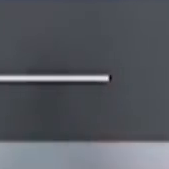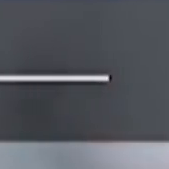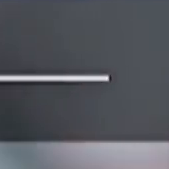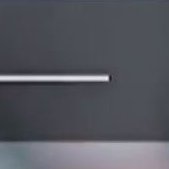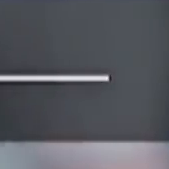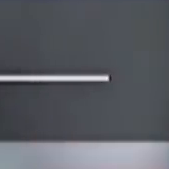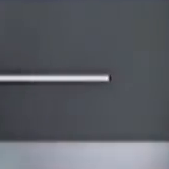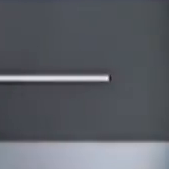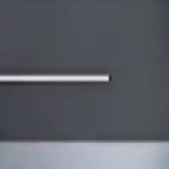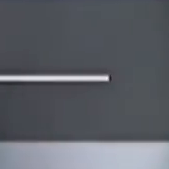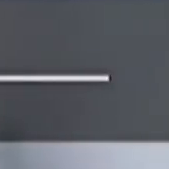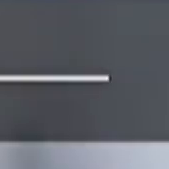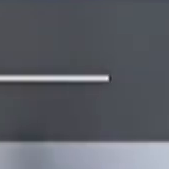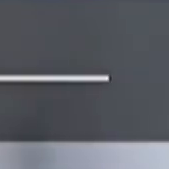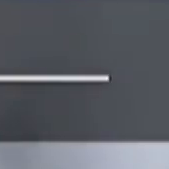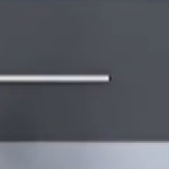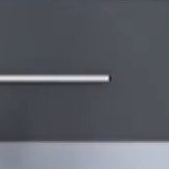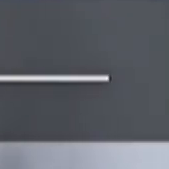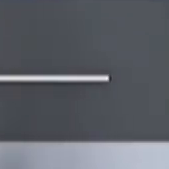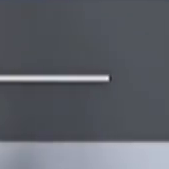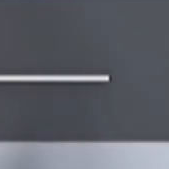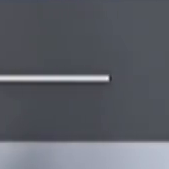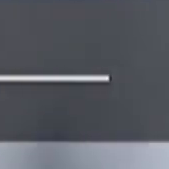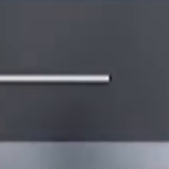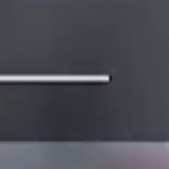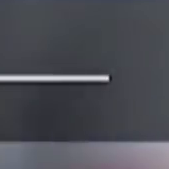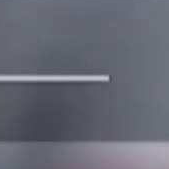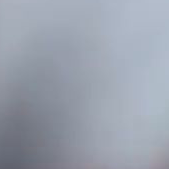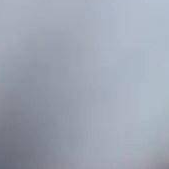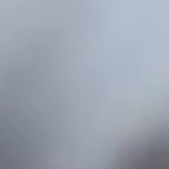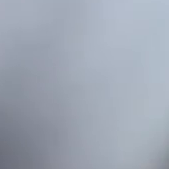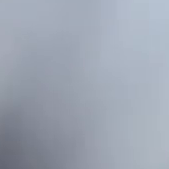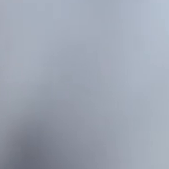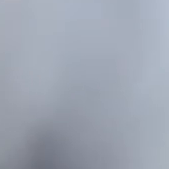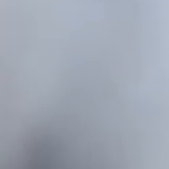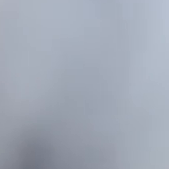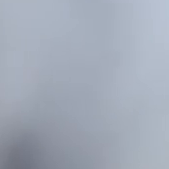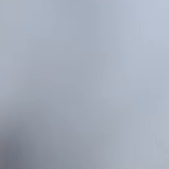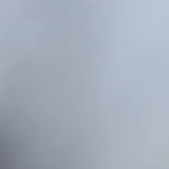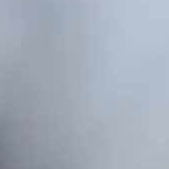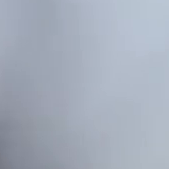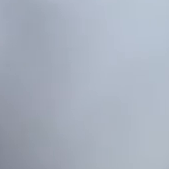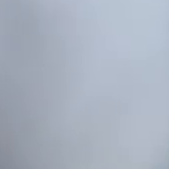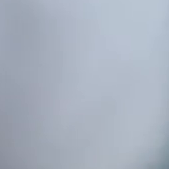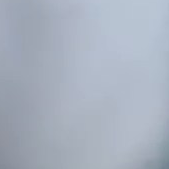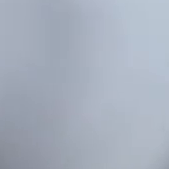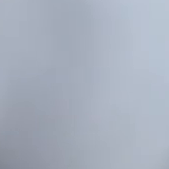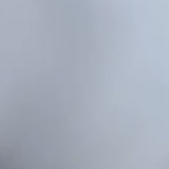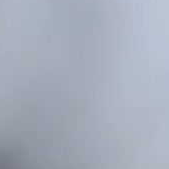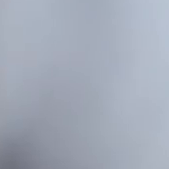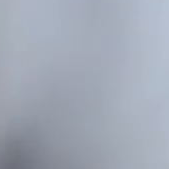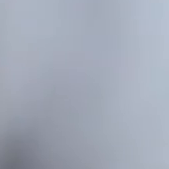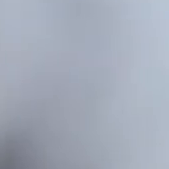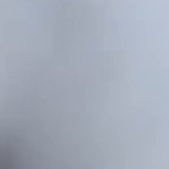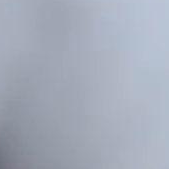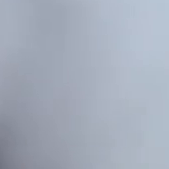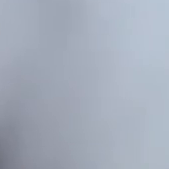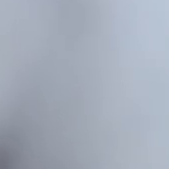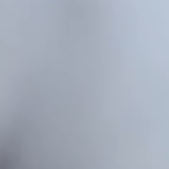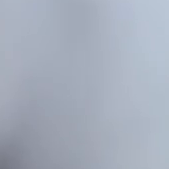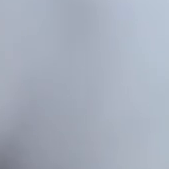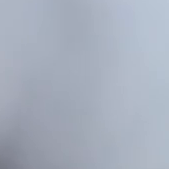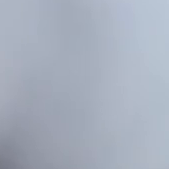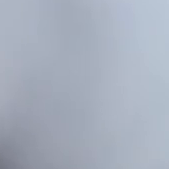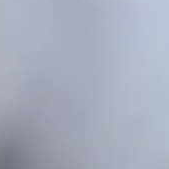ano, na-stroke si mama. At hindi na po siya makalakad ng ayos. Hihingi po sana kami na pambili